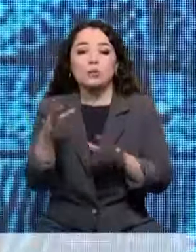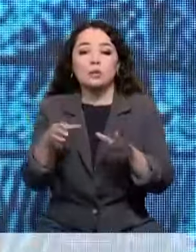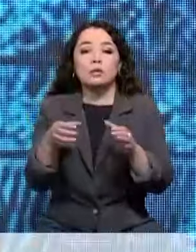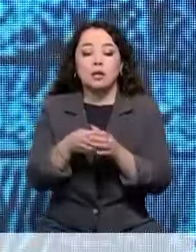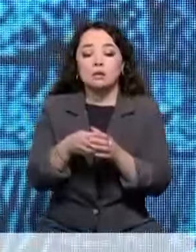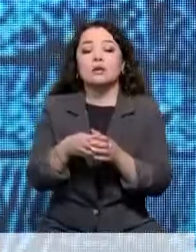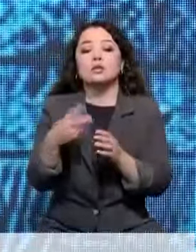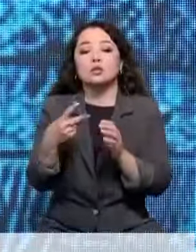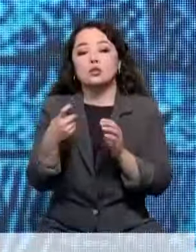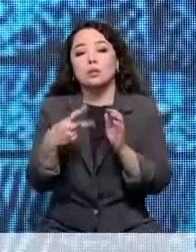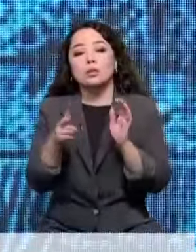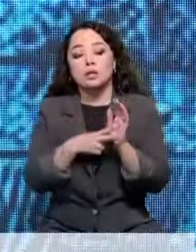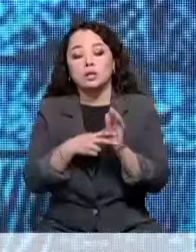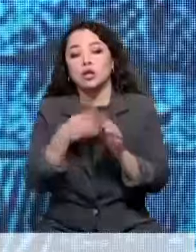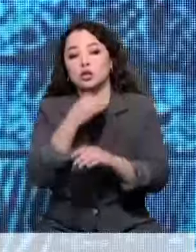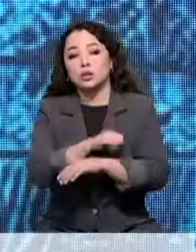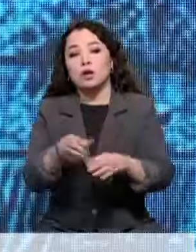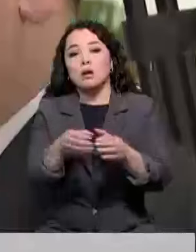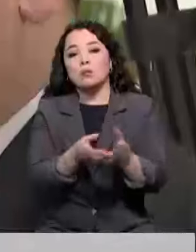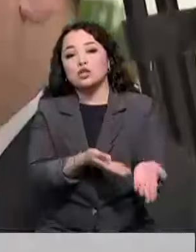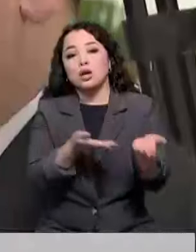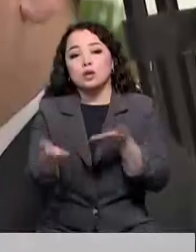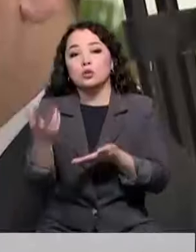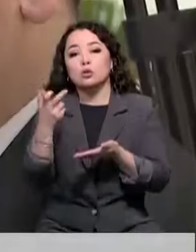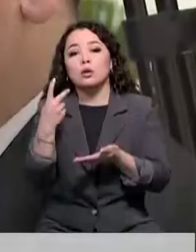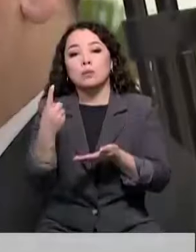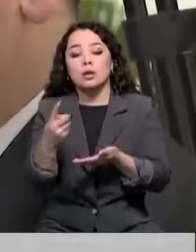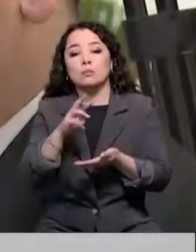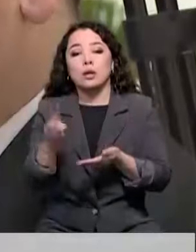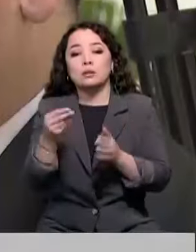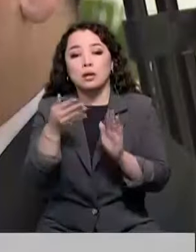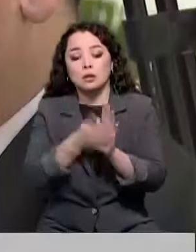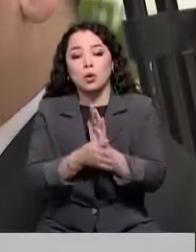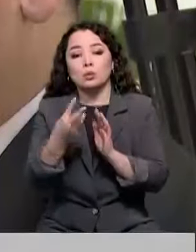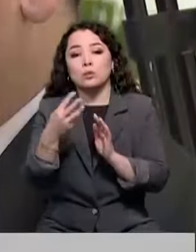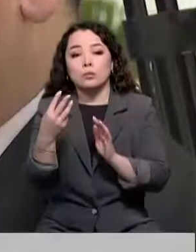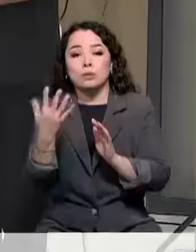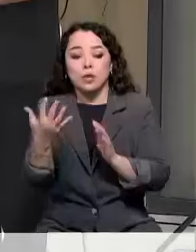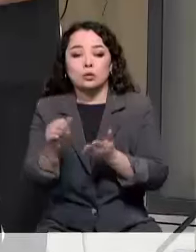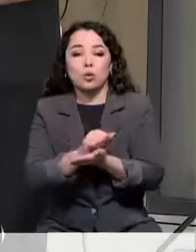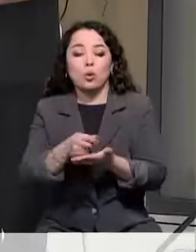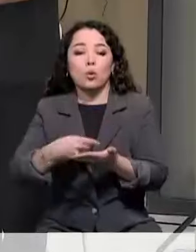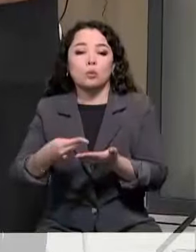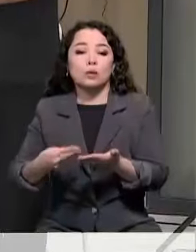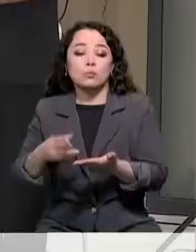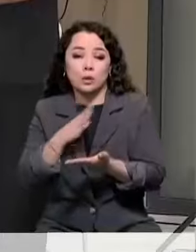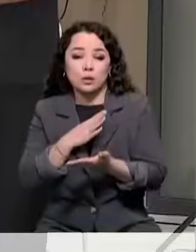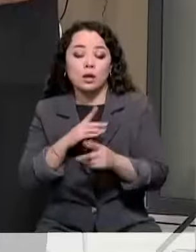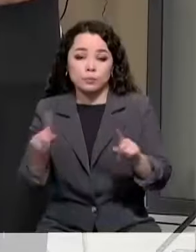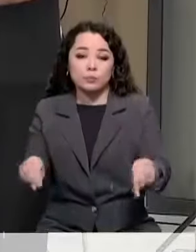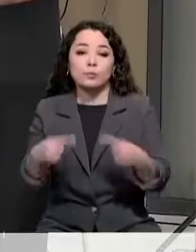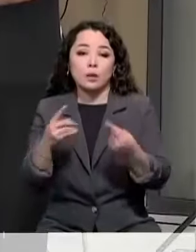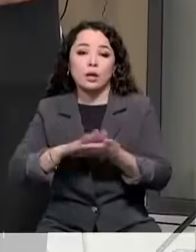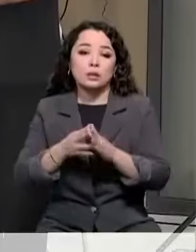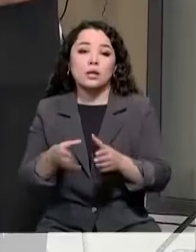127 шетелдік компанияны шақырып, 301 миллиард тенге көлемде 35 меморандумға қол қойылды. Осы